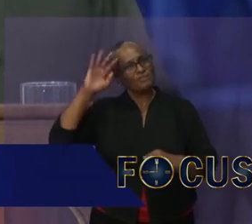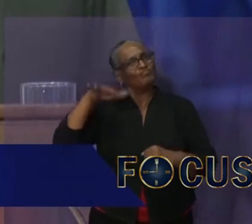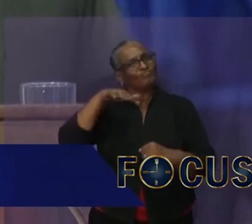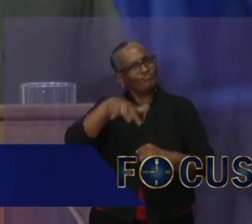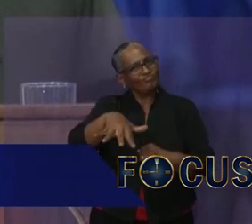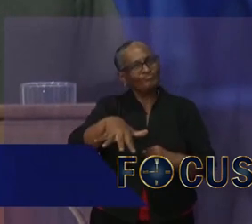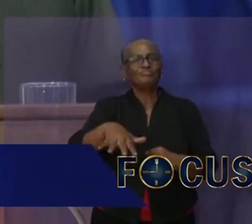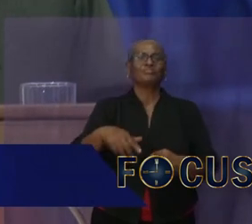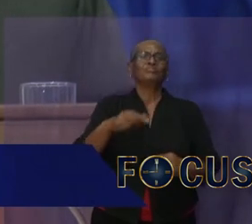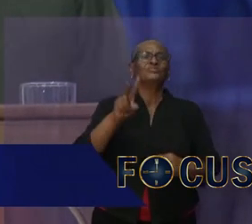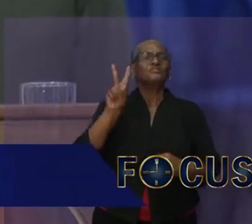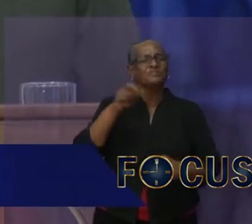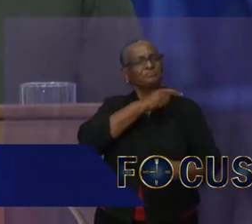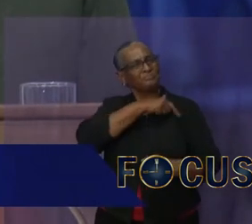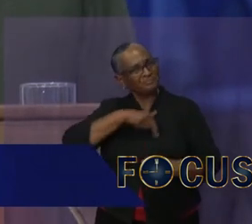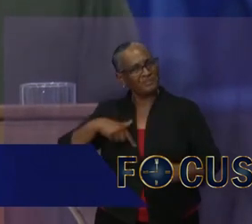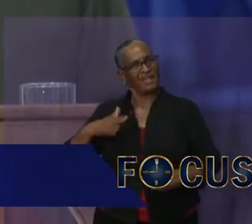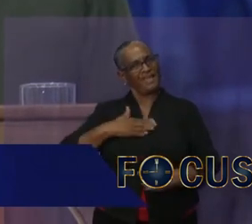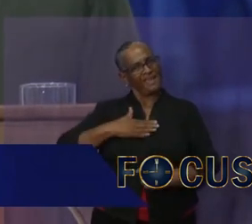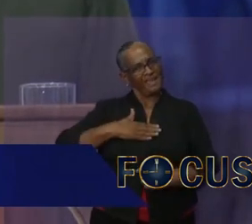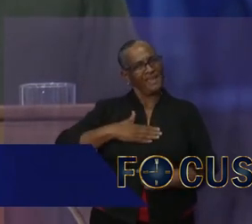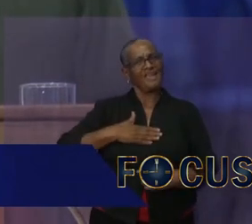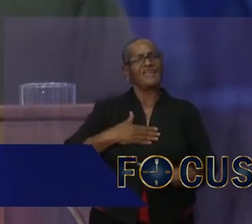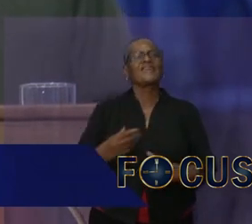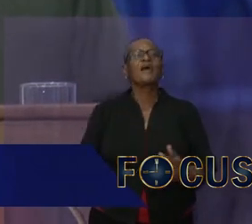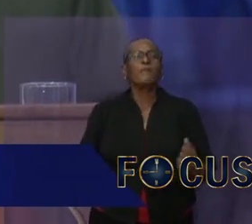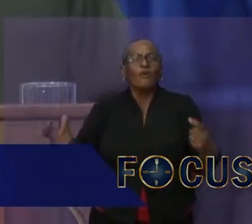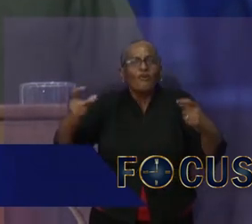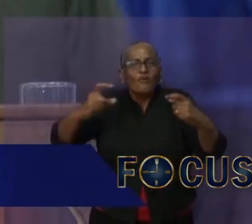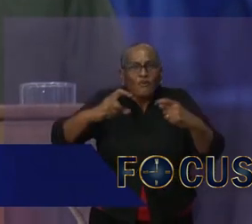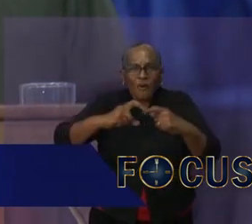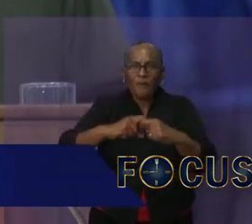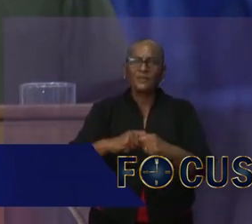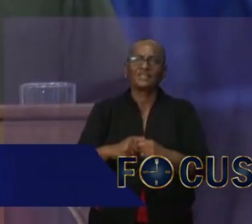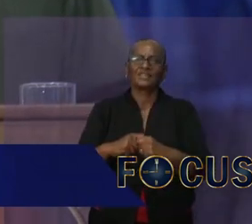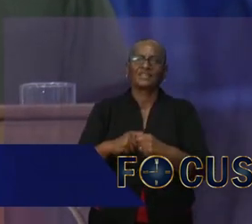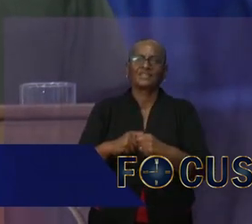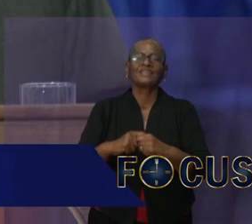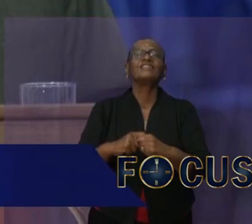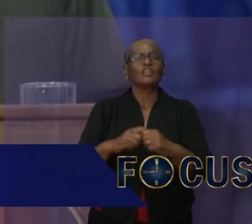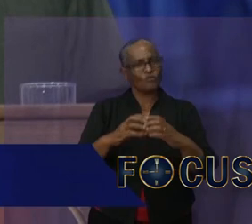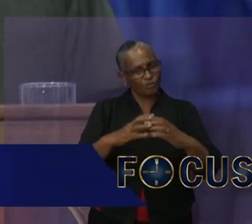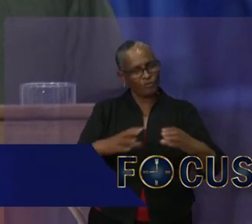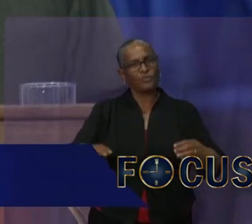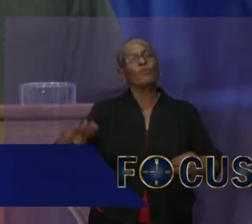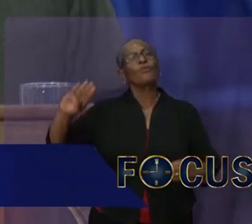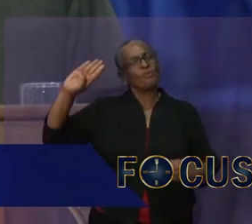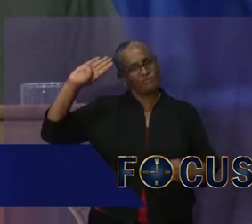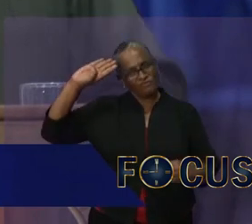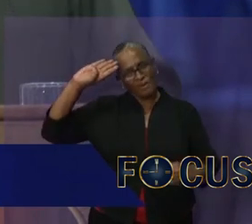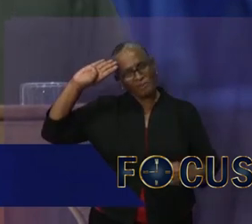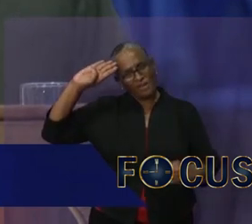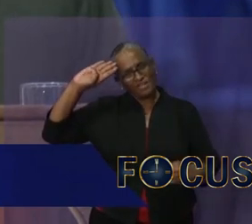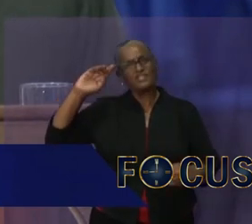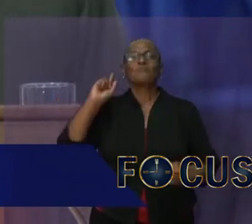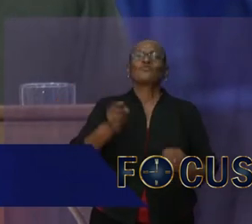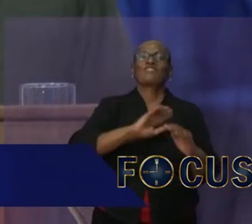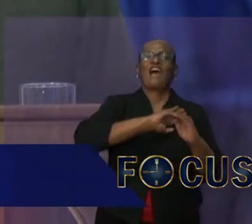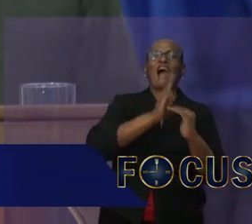en mij persoon hebben ons gecommitteerd dat hoofdbureau van politie moet af.